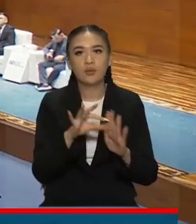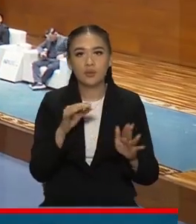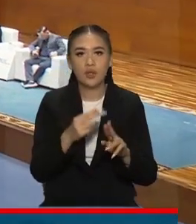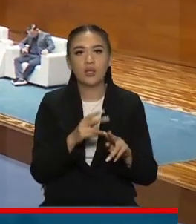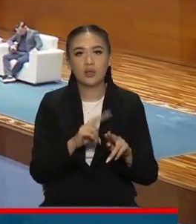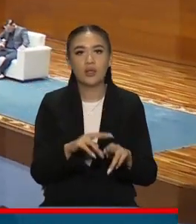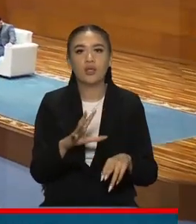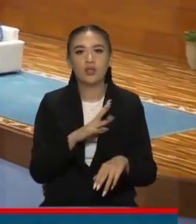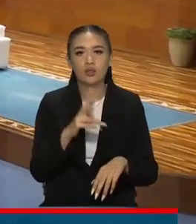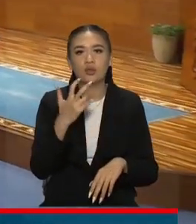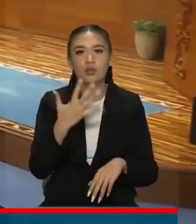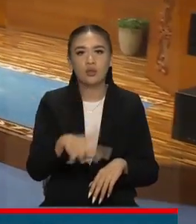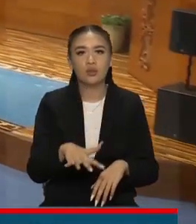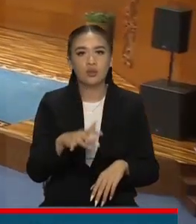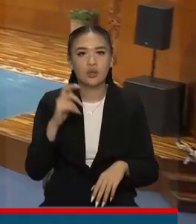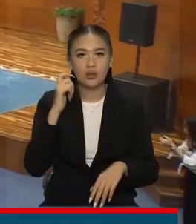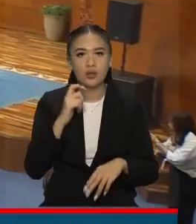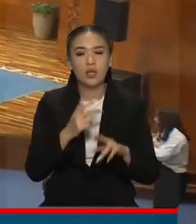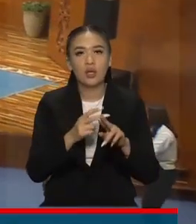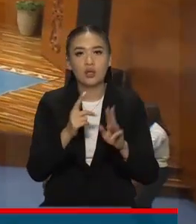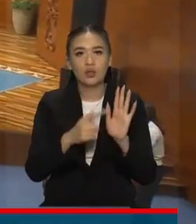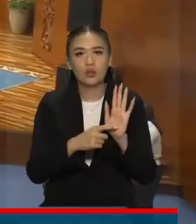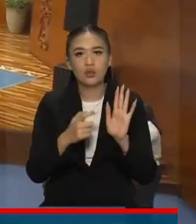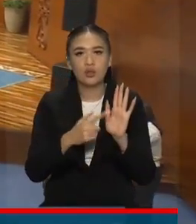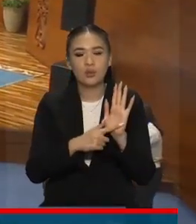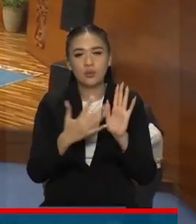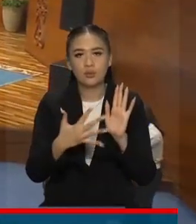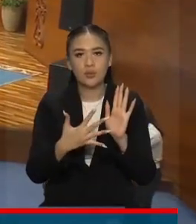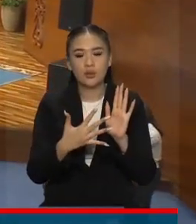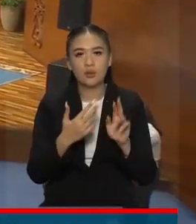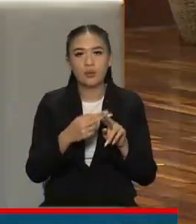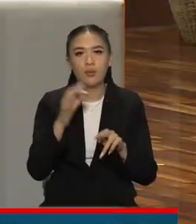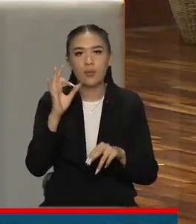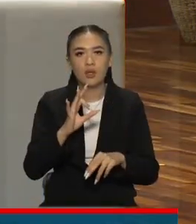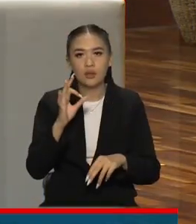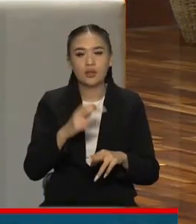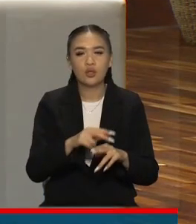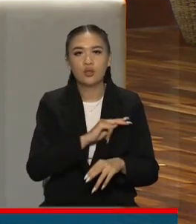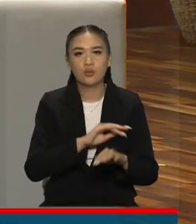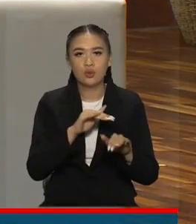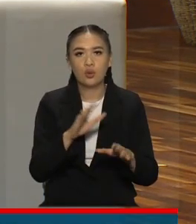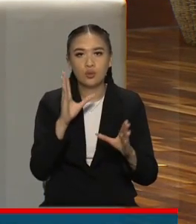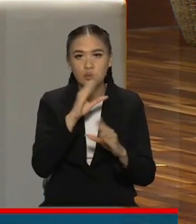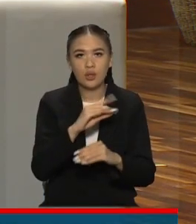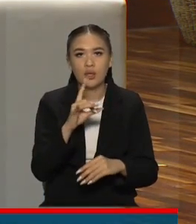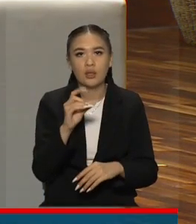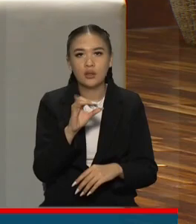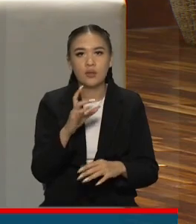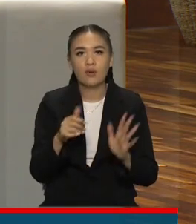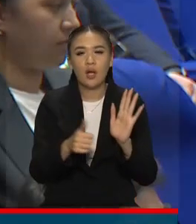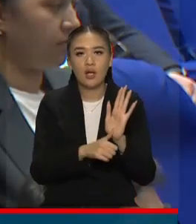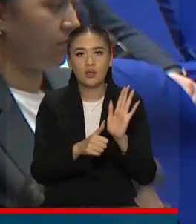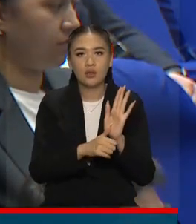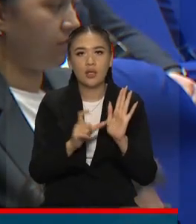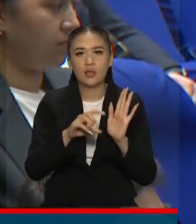алынған 350 жастың 75% тұрақты әртүрлі лауазым бойынша жұмысқа орналасып үлгерген. Резервке іріктеу 6 кезеңнен